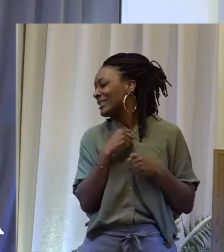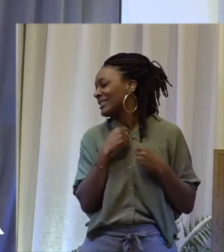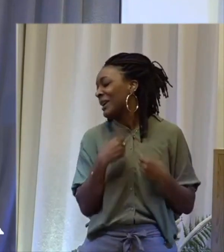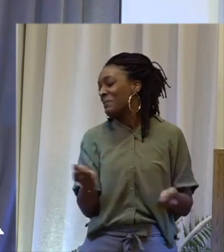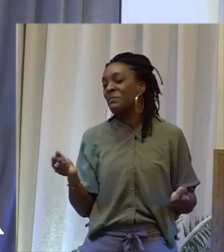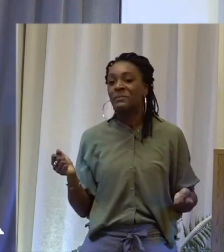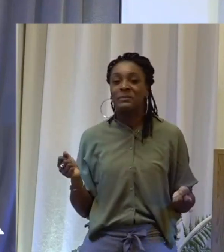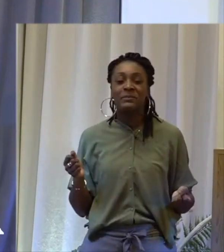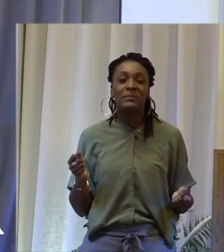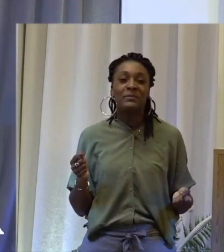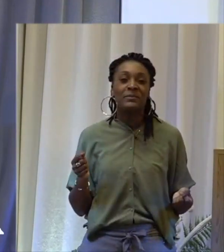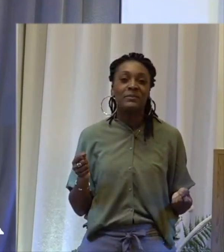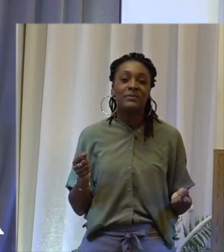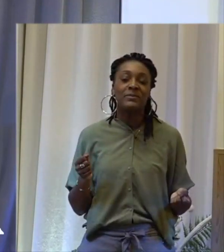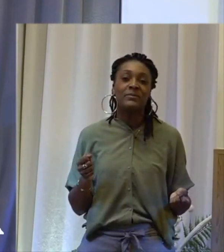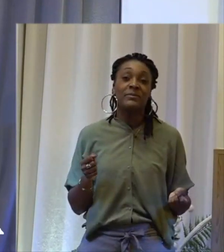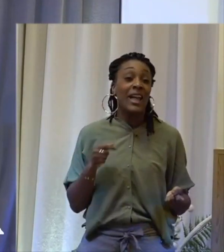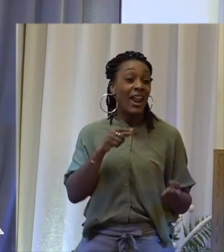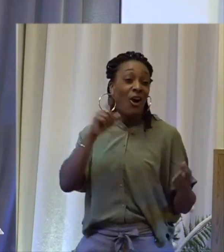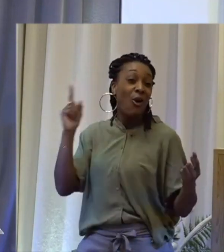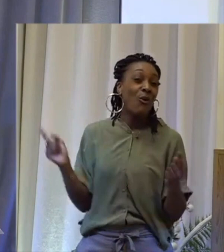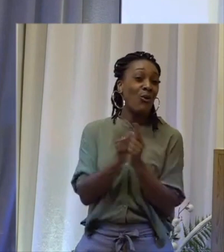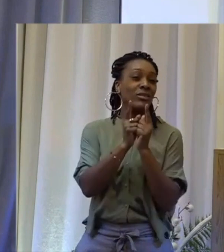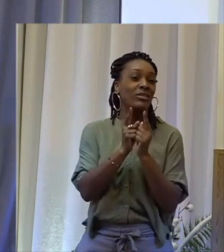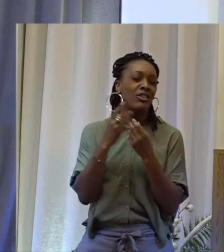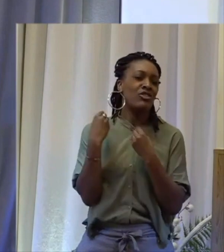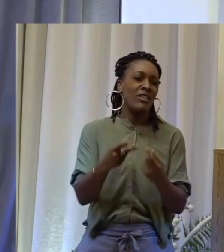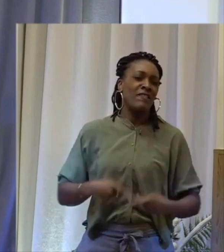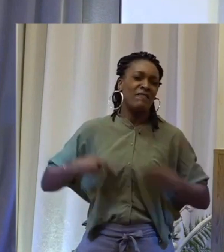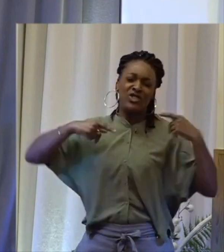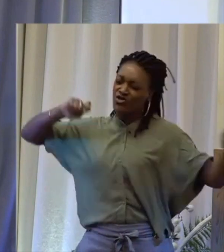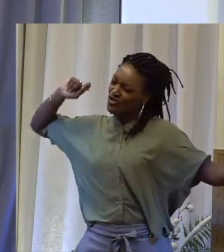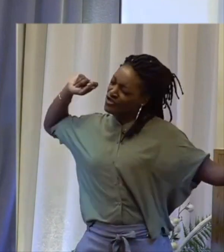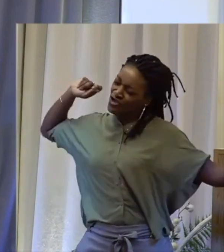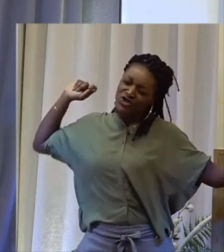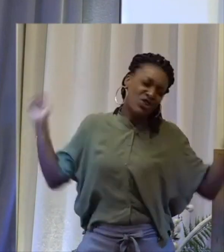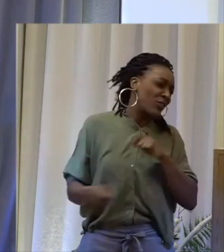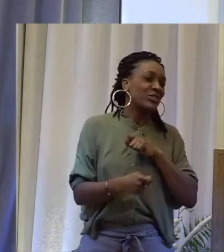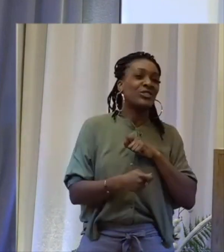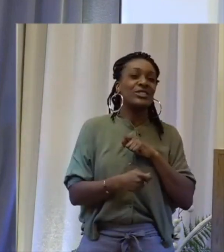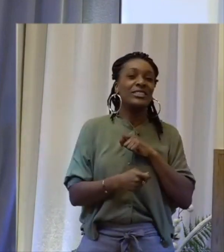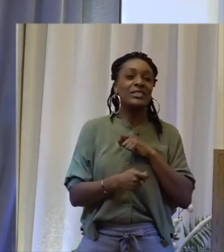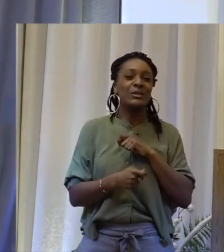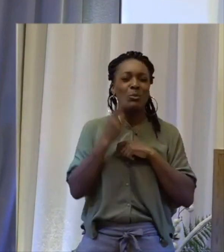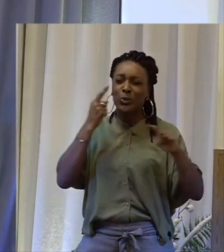Un jour d'une rencontre qui va changer la vie de cette femme pour toujours.